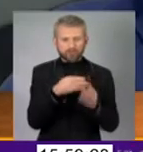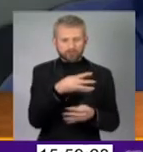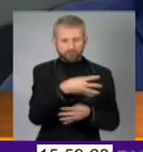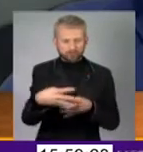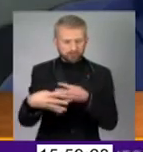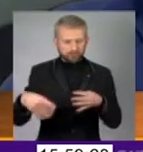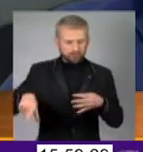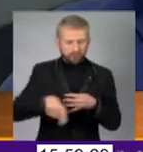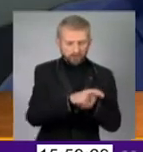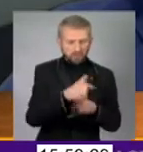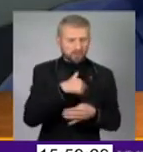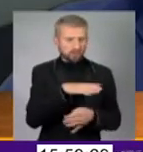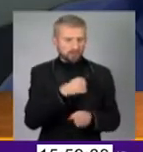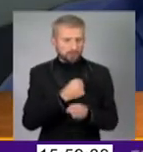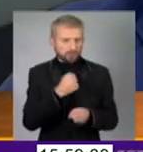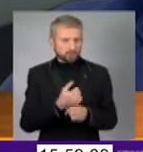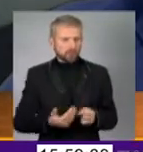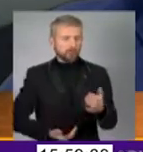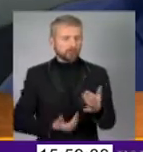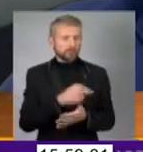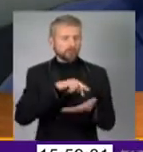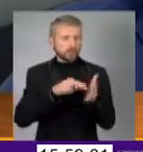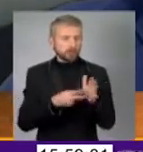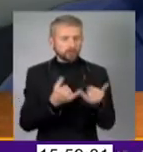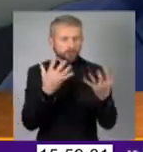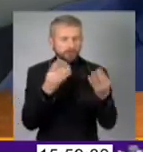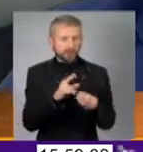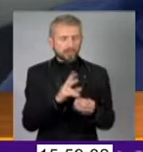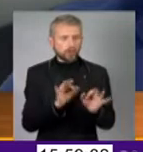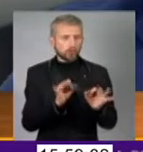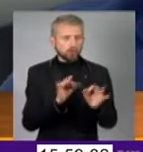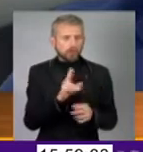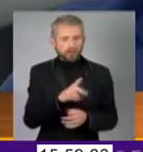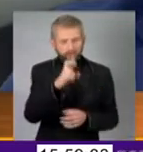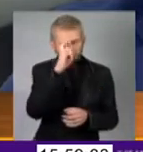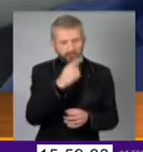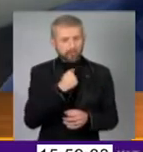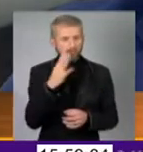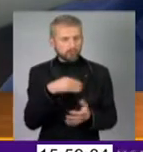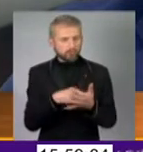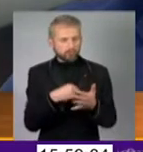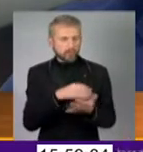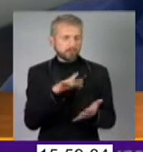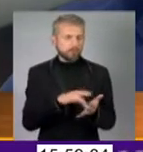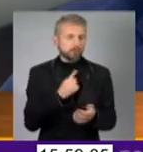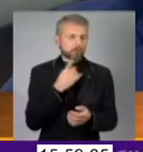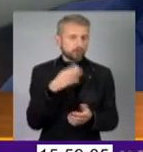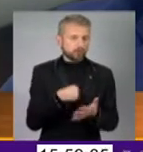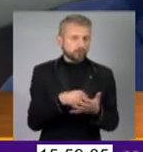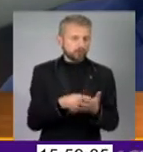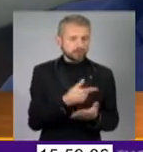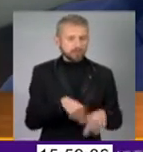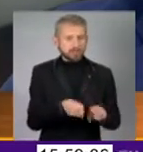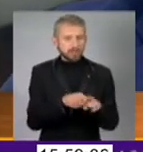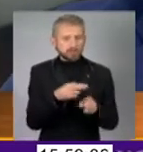ми живемо вже планом на сьогоднішній день, як нормально, як держава проголосувала бюджет, як місто проголосувало бюджет. Ми так само